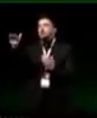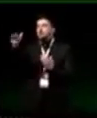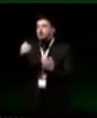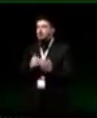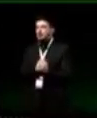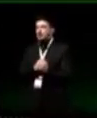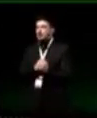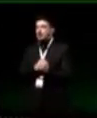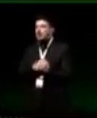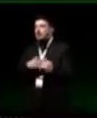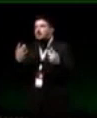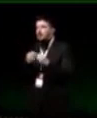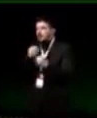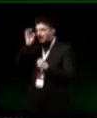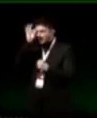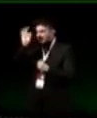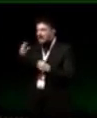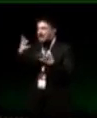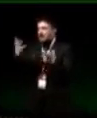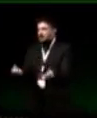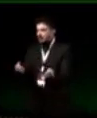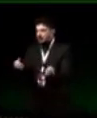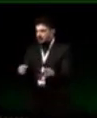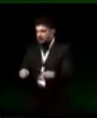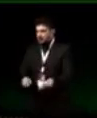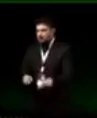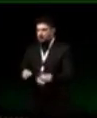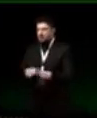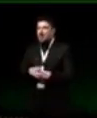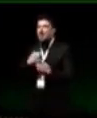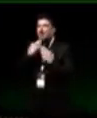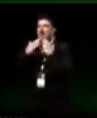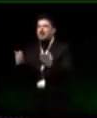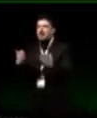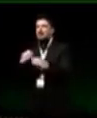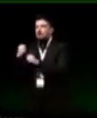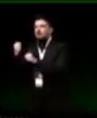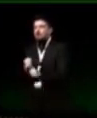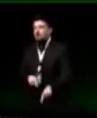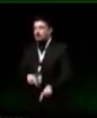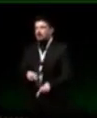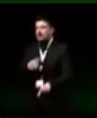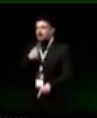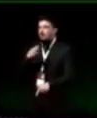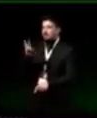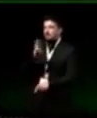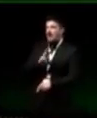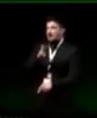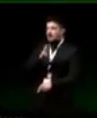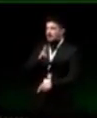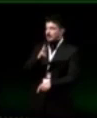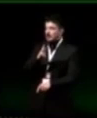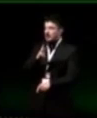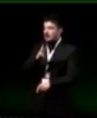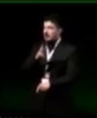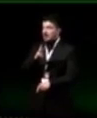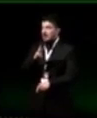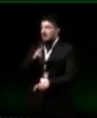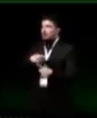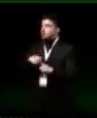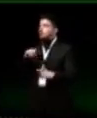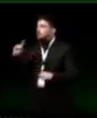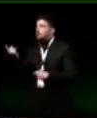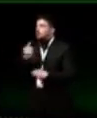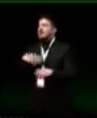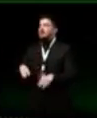insieme l'ideale con la concretezza. E allora grazie ancora ai fondatori, a Walter e a tutti quelli che hanno iniziato